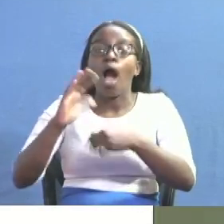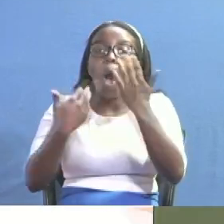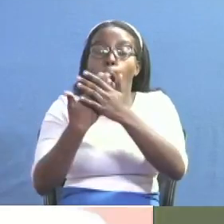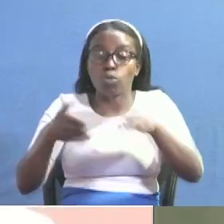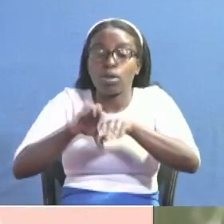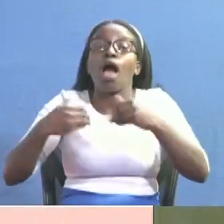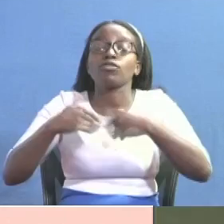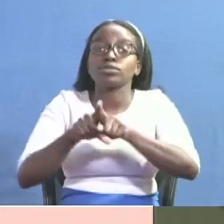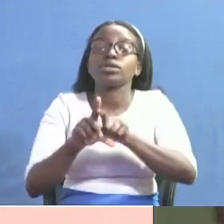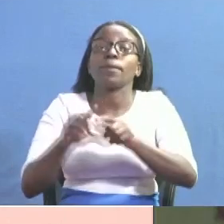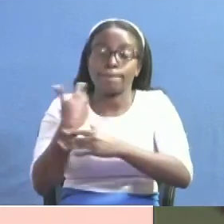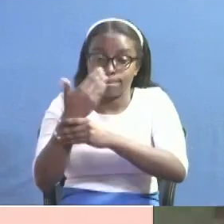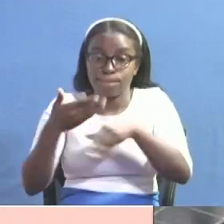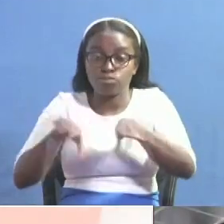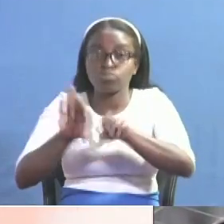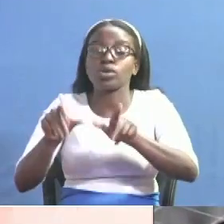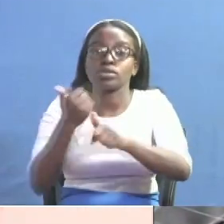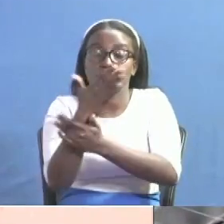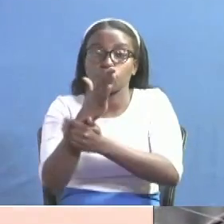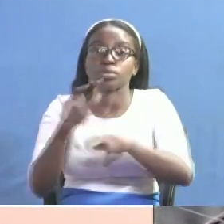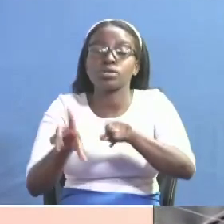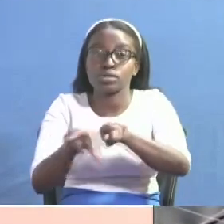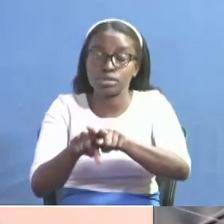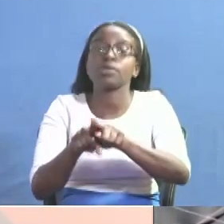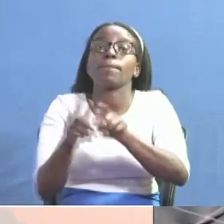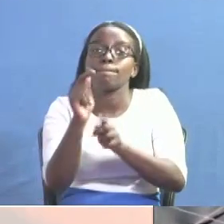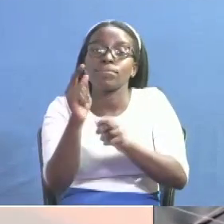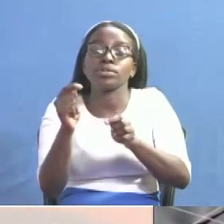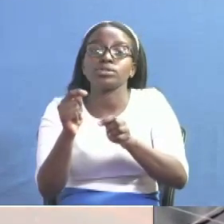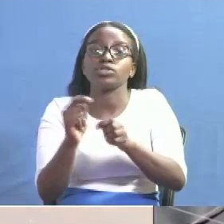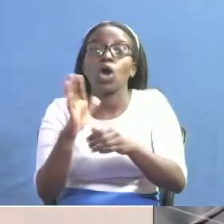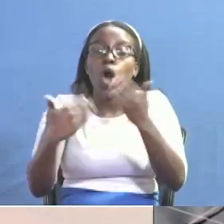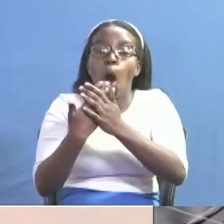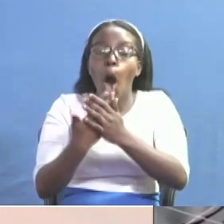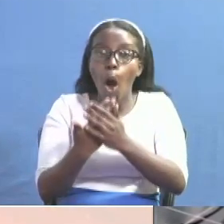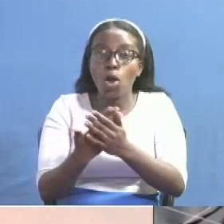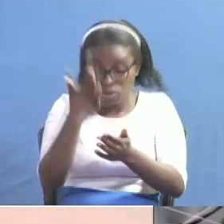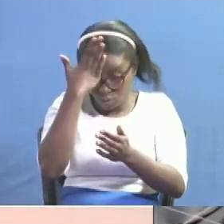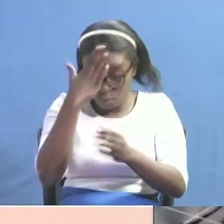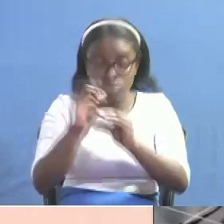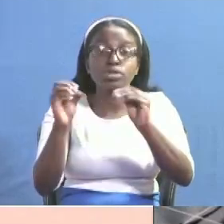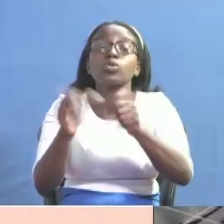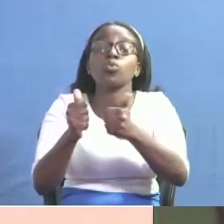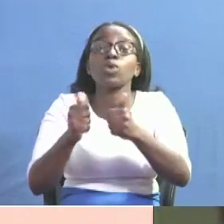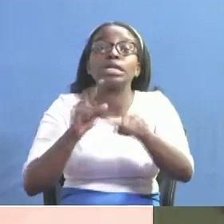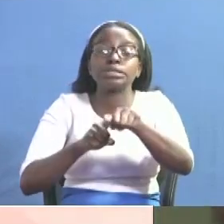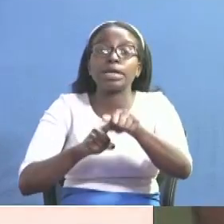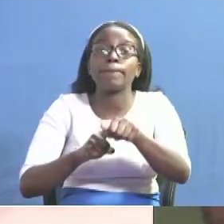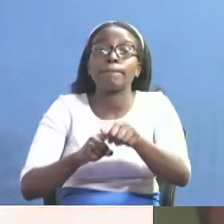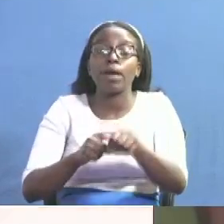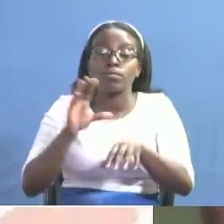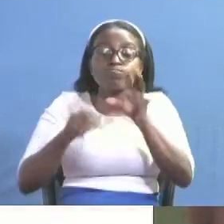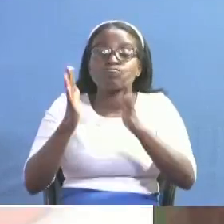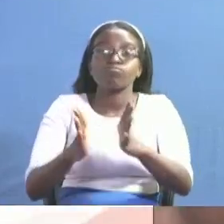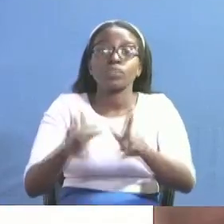changamoto kuu katika ufugaji wa samaki, uhaba wa samaki wadogo na ukosefu wa ujuzi wa namna ya kuwafuga miongoni mwa wakulima. James